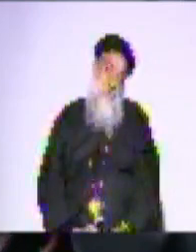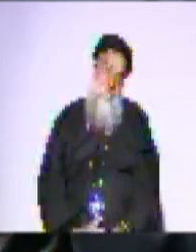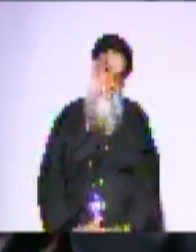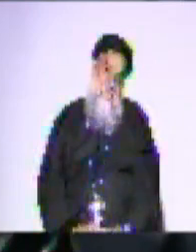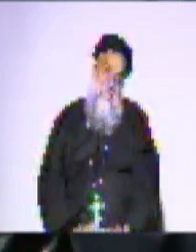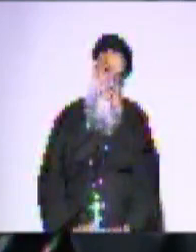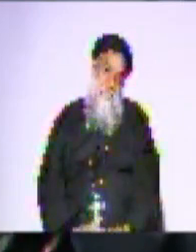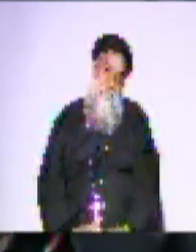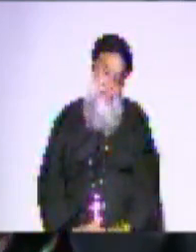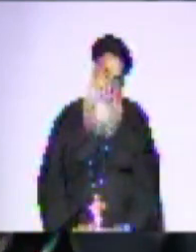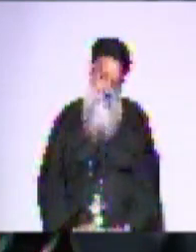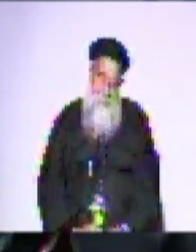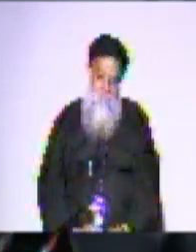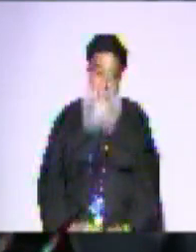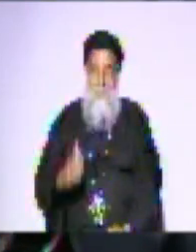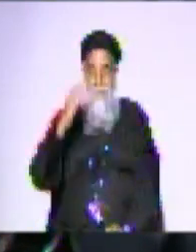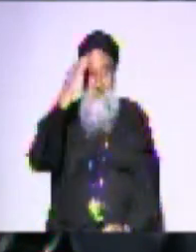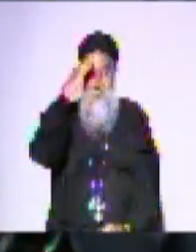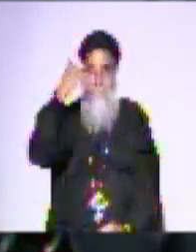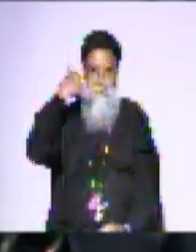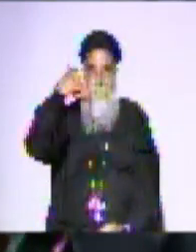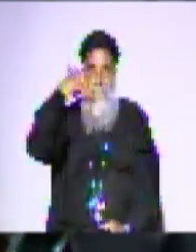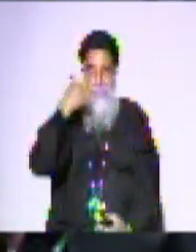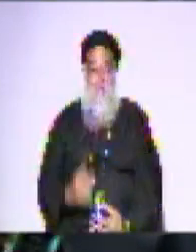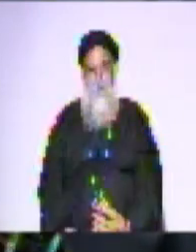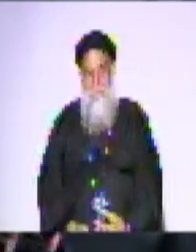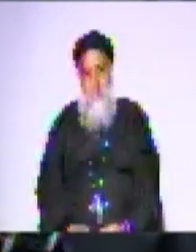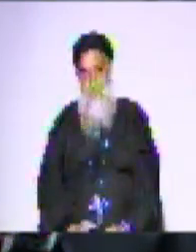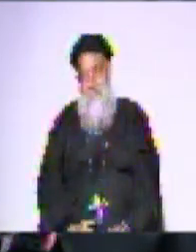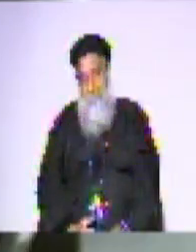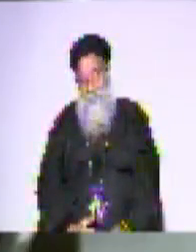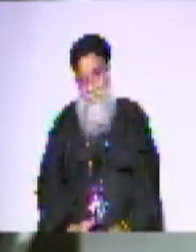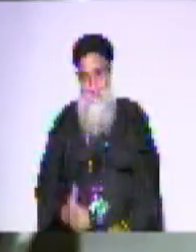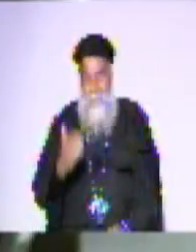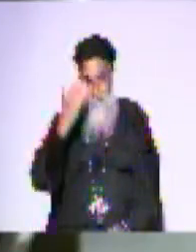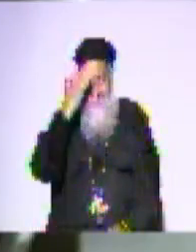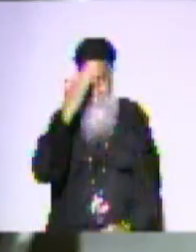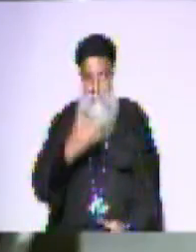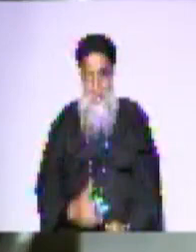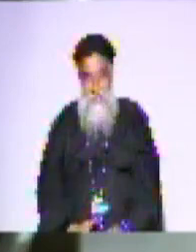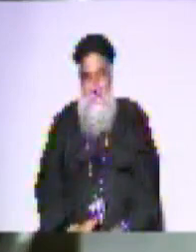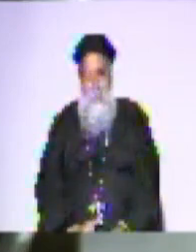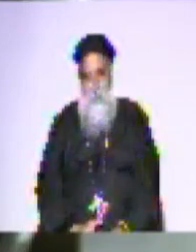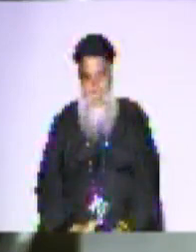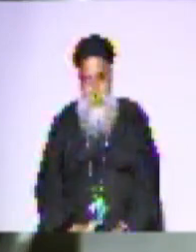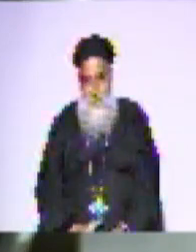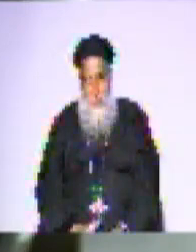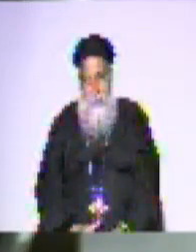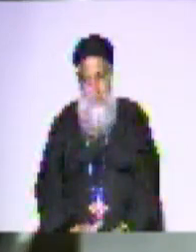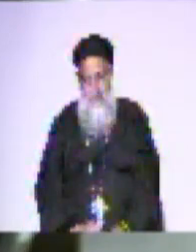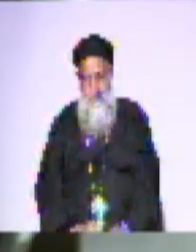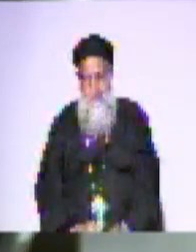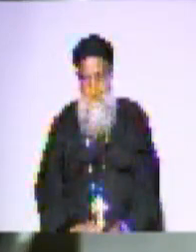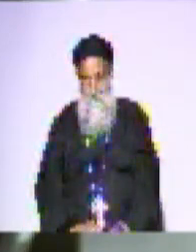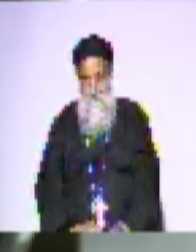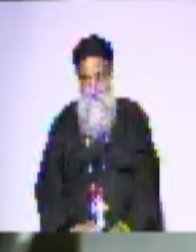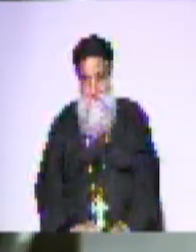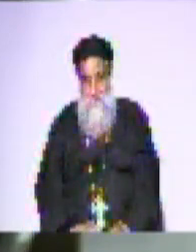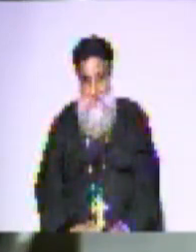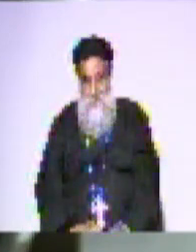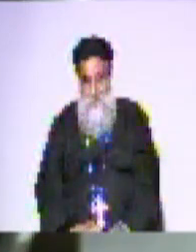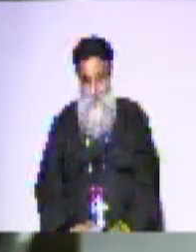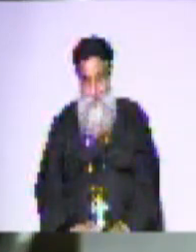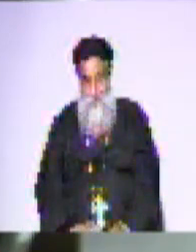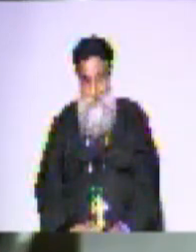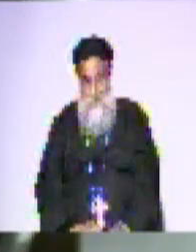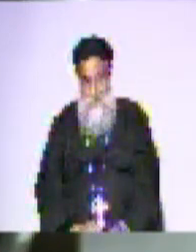الخير مقبل ايادي. اهلا بيك، اتفضلي بسؤالك. معك سيدنا. سيدنا، كل سنة ونفسك طيب. سيدنا حضرتك بخير، اهلا وسهلا. نشكر ربنا، ربنا